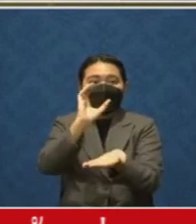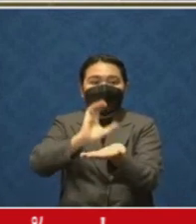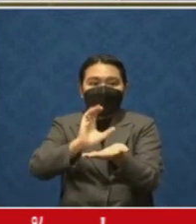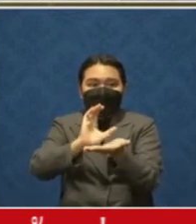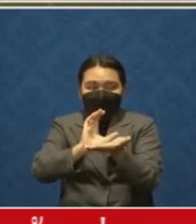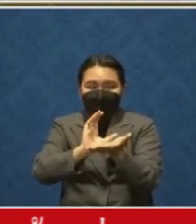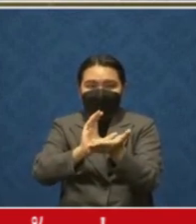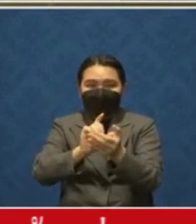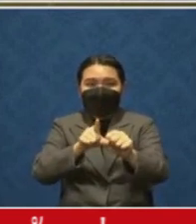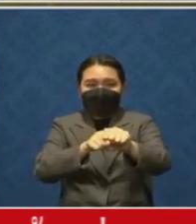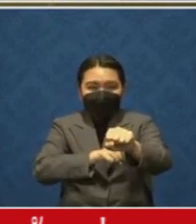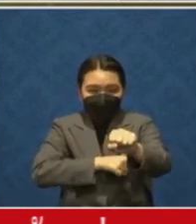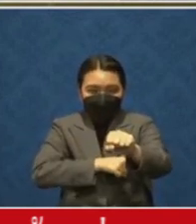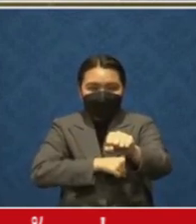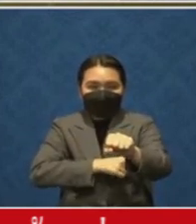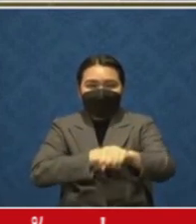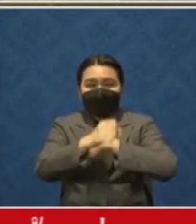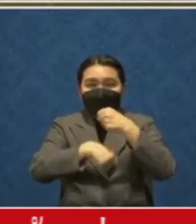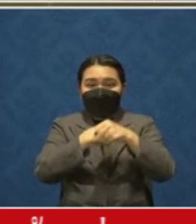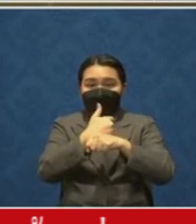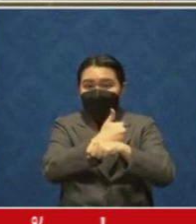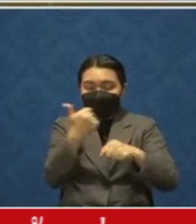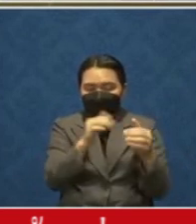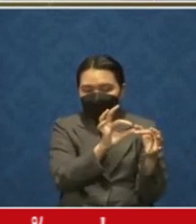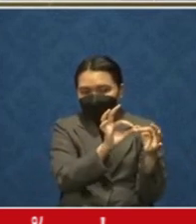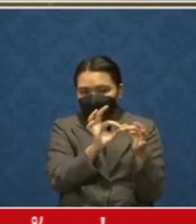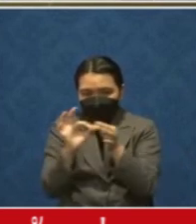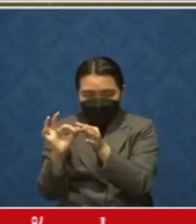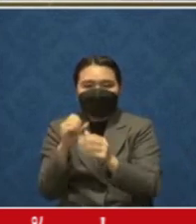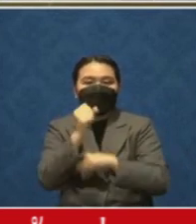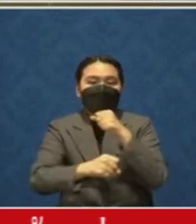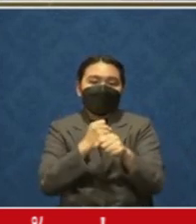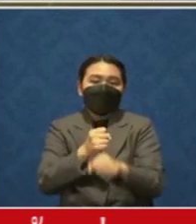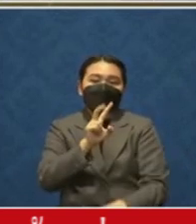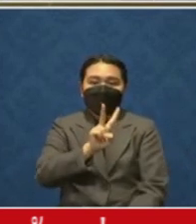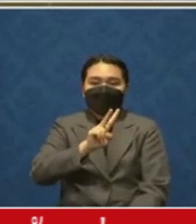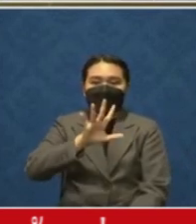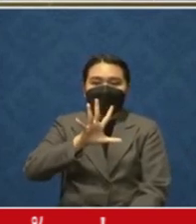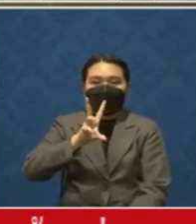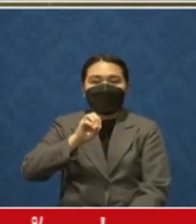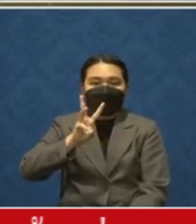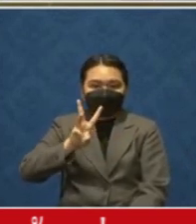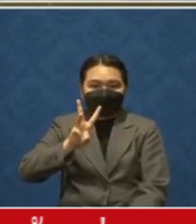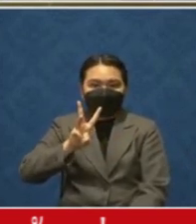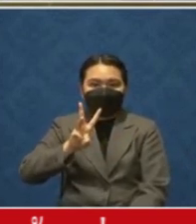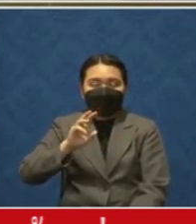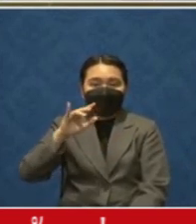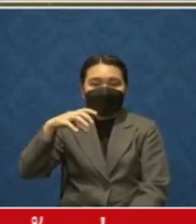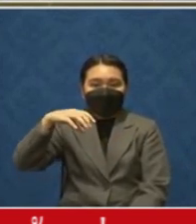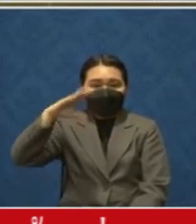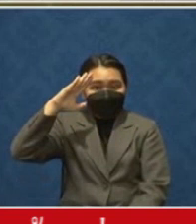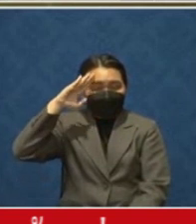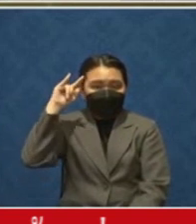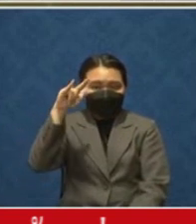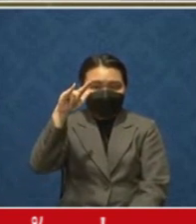เป็นรายการงบผูกพันข้ามปีนะครับปี 2,5 566เนี่ยกองทัพอากาศก็จะมีง